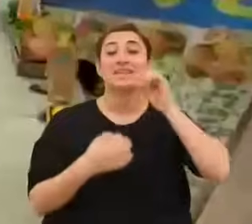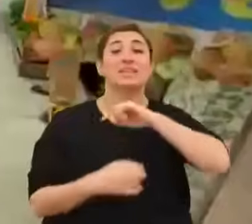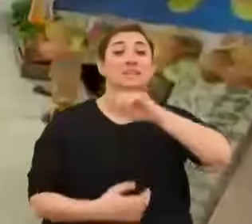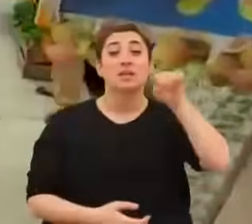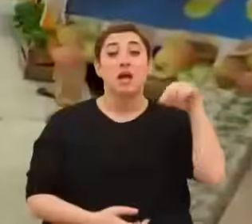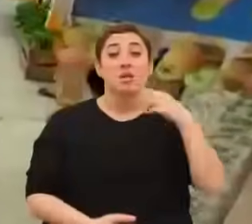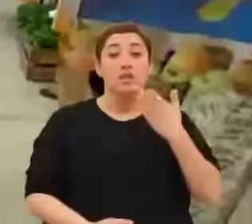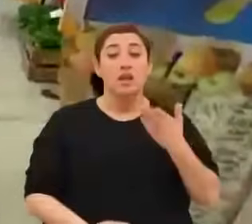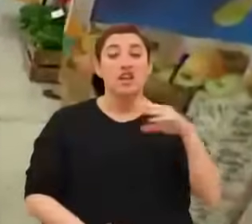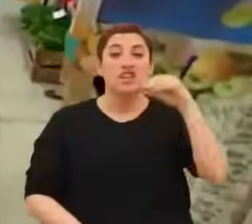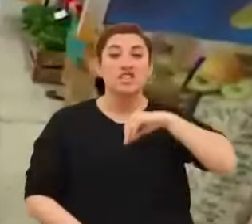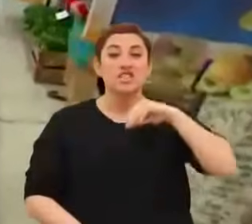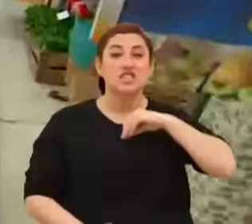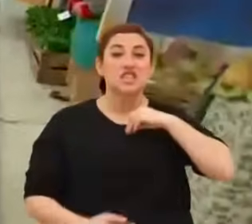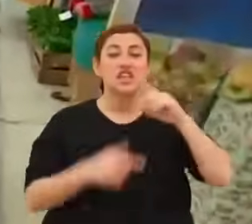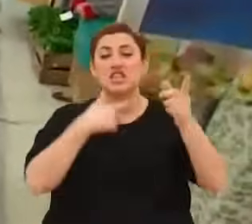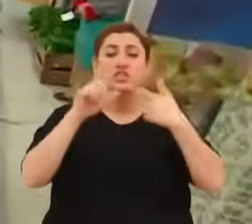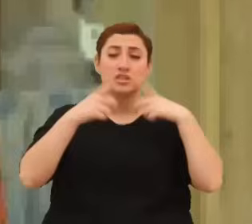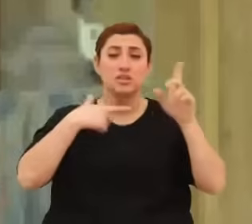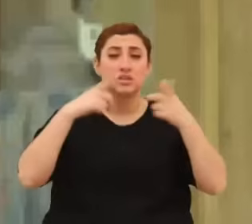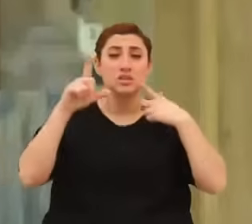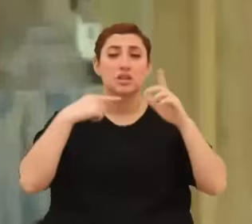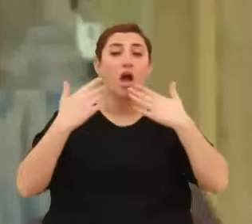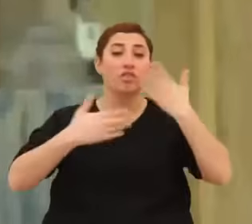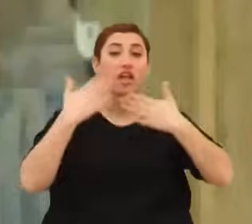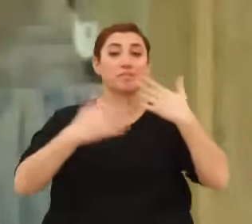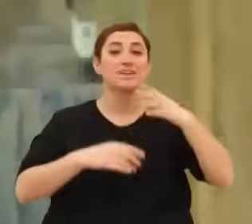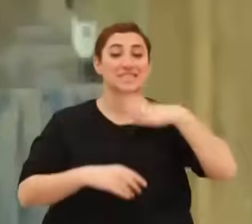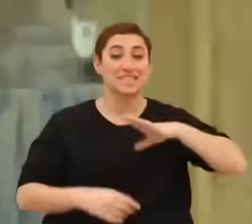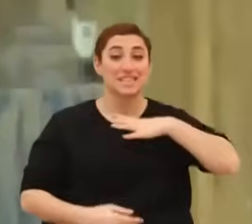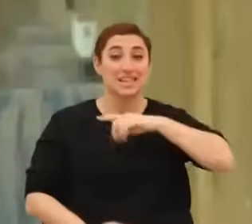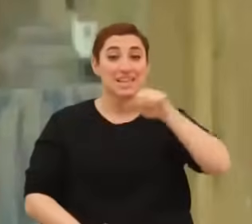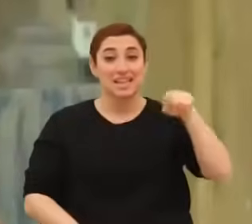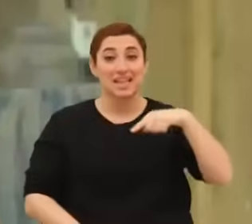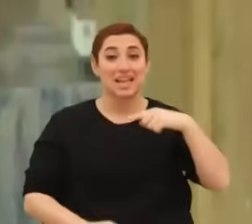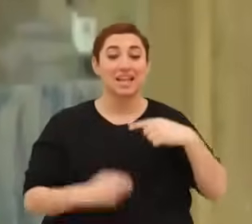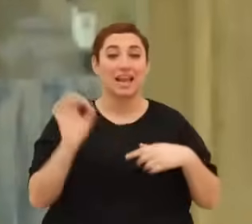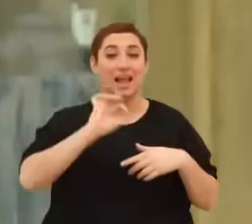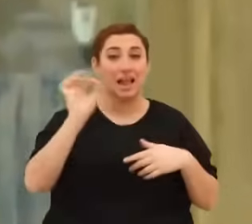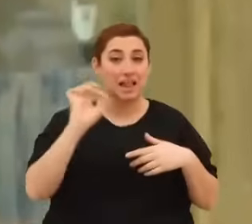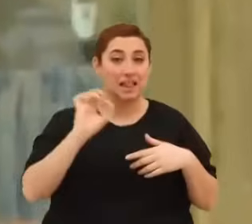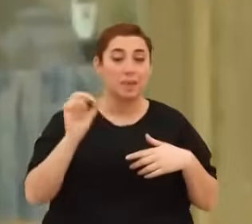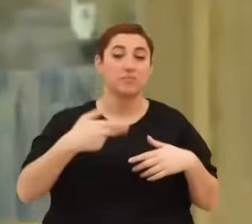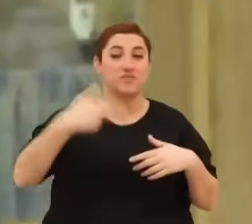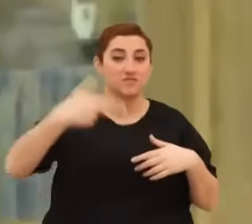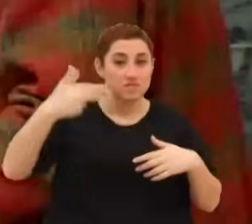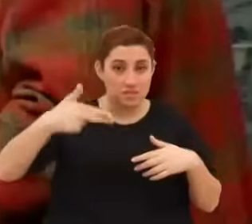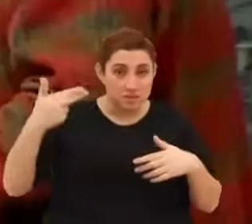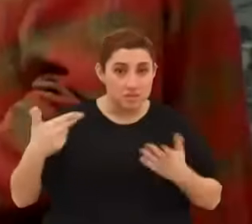İnsanlar içindeki çığlıkları anlatmak istediklerini kaleme,